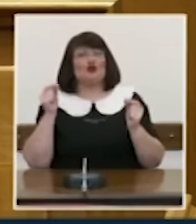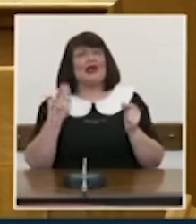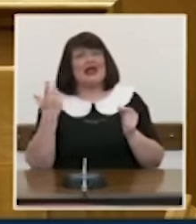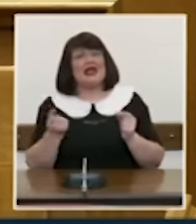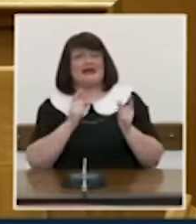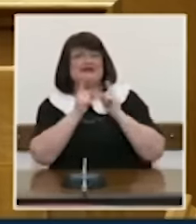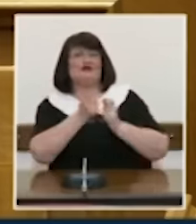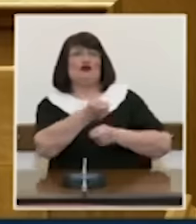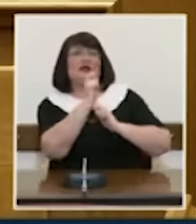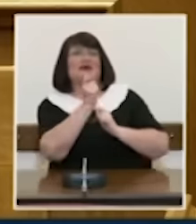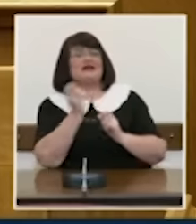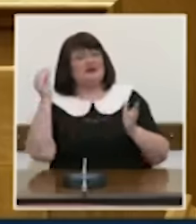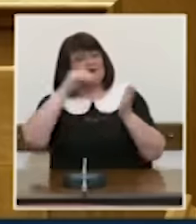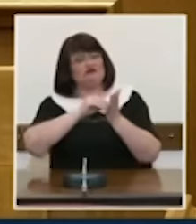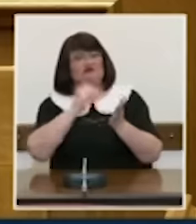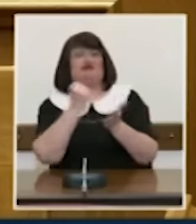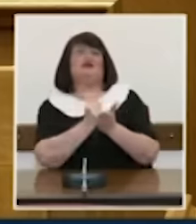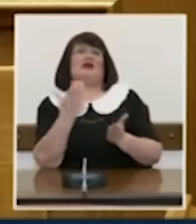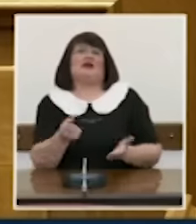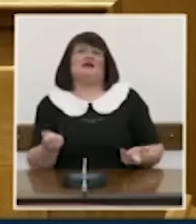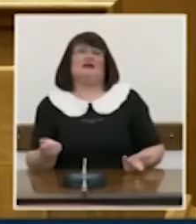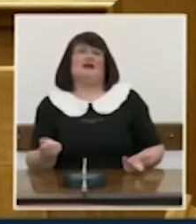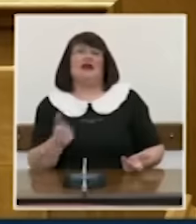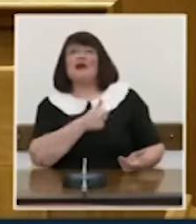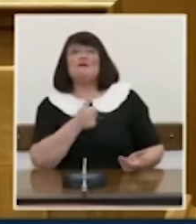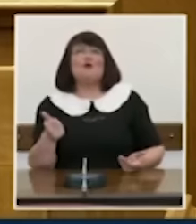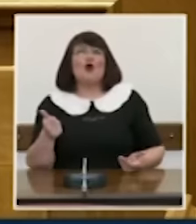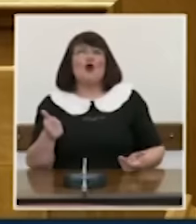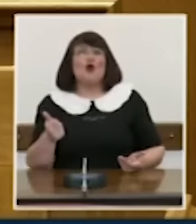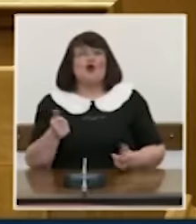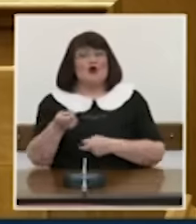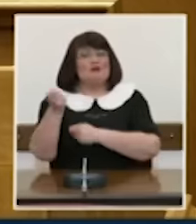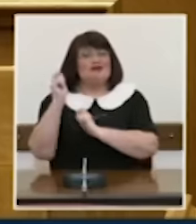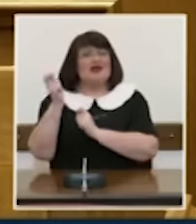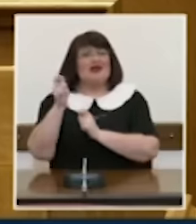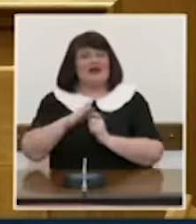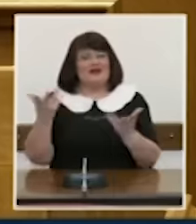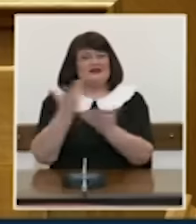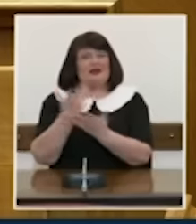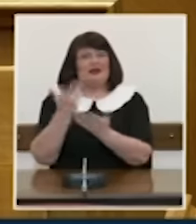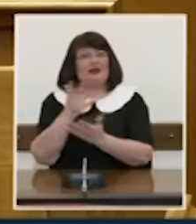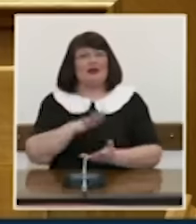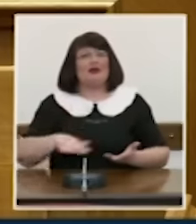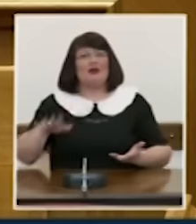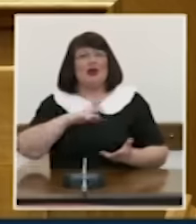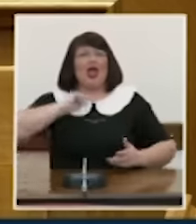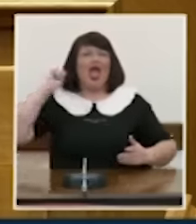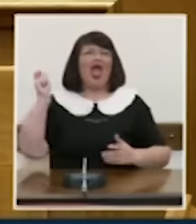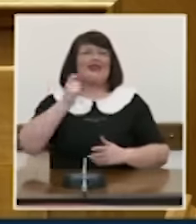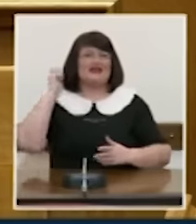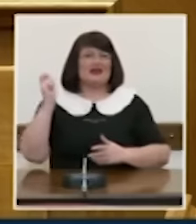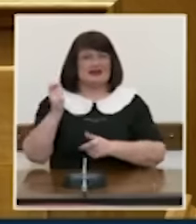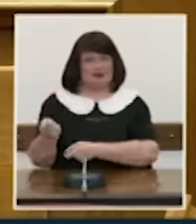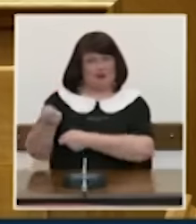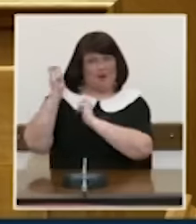των Πρεσπών. Το μόνο που κάνατε ήταν να ψαρεύετε στα βρώμικα νερά του δίθεν εθνικισμού και μόλις γίνατε